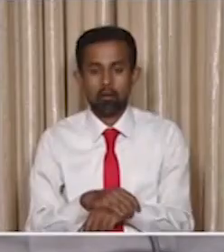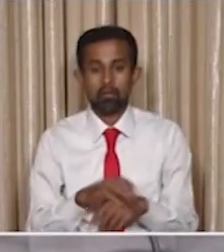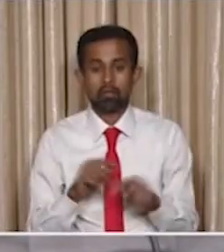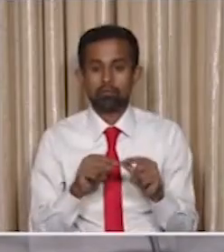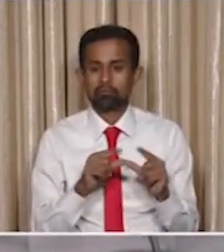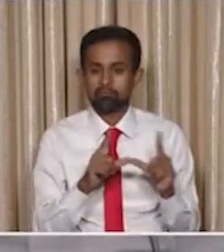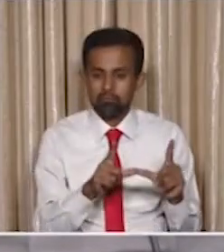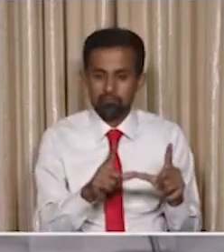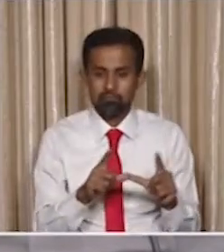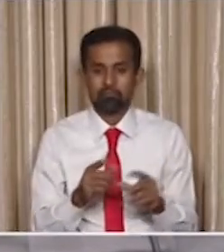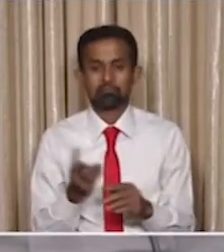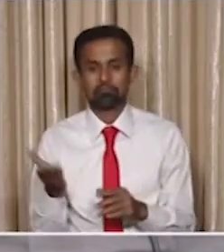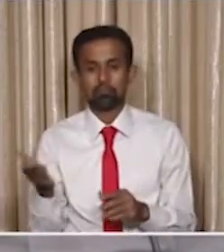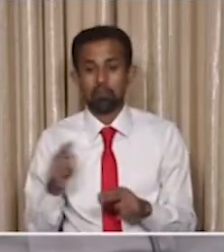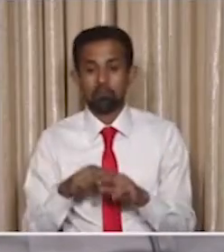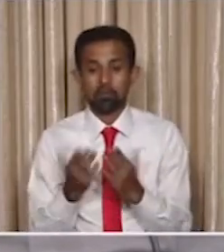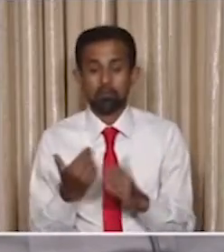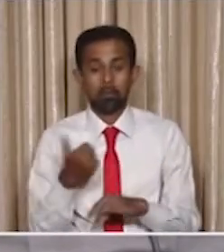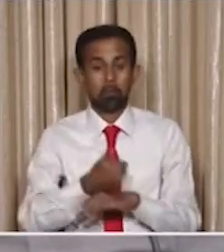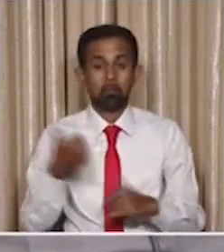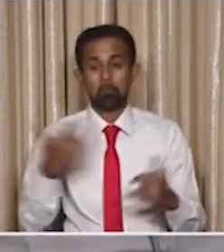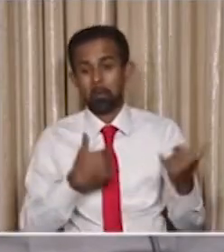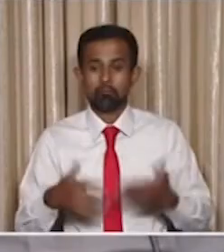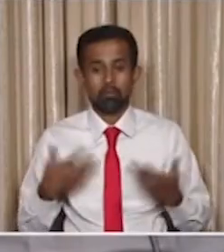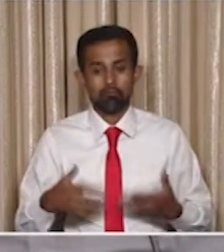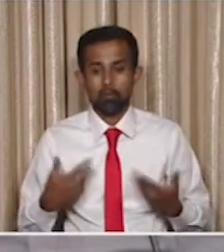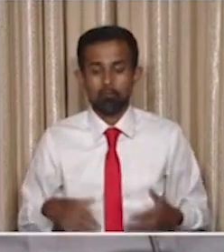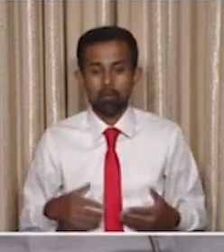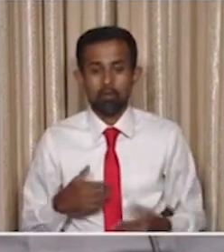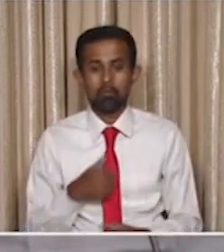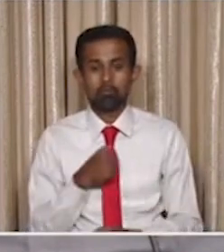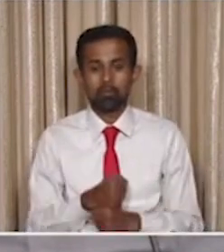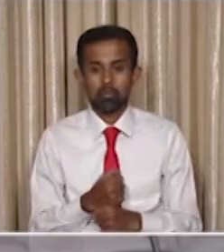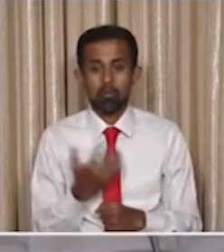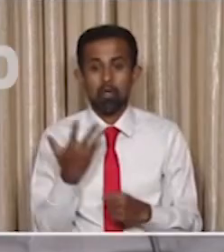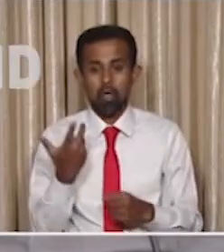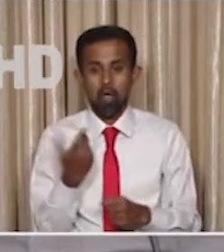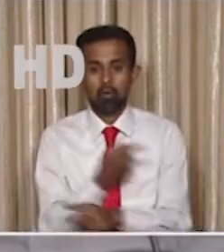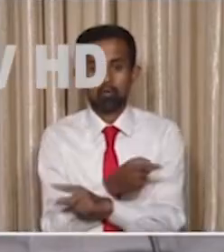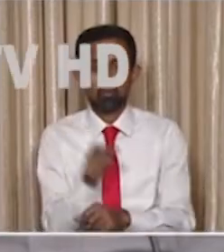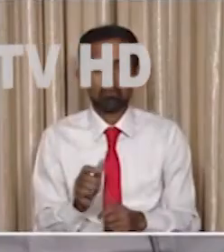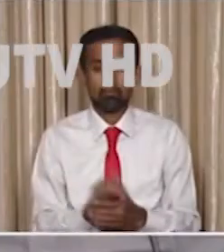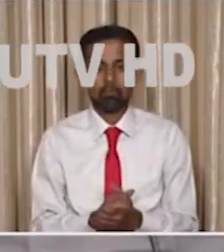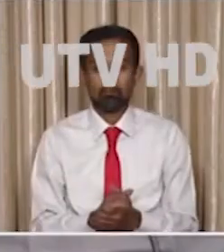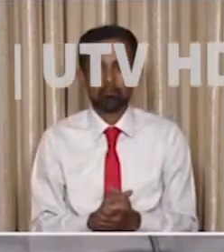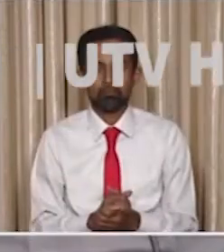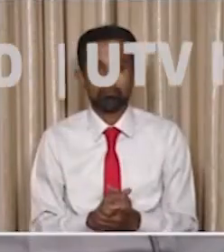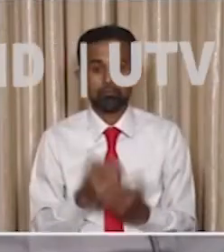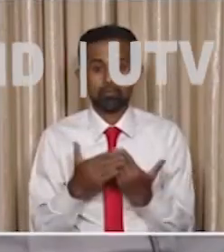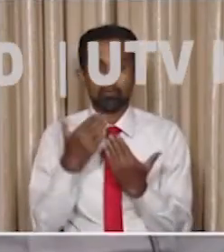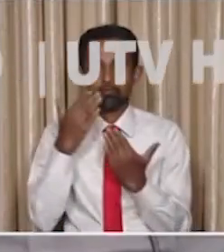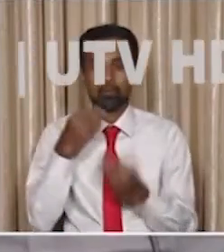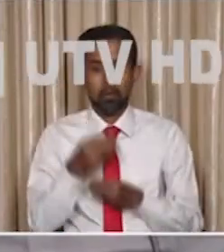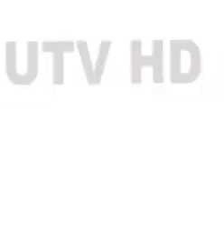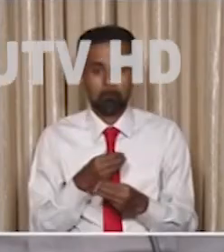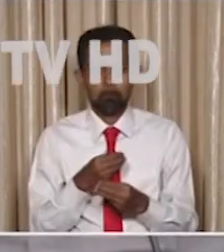YouTube වලයි අර කේ මේකේ Facebook වලයි ගහලා අපිව විනාශ කරලා ඉවරයි මම රජේ ගුරුවරයෙක් ගණිත ගුරුවරයෙක් මේ දේශපාලට එන්න කලින් ඉදිකිරීම් ශාස්ත්‍රයේ